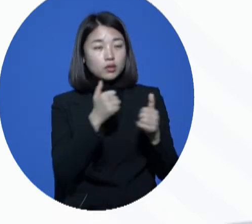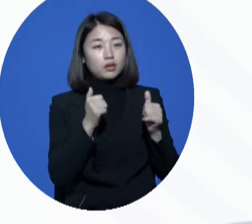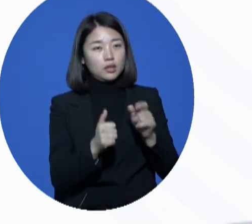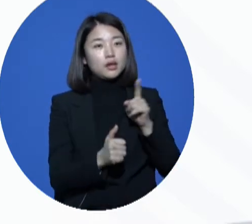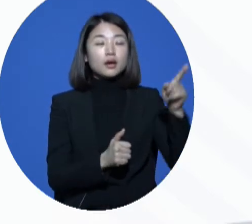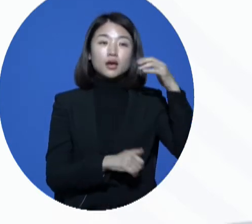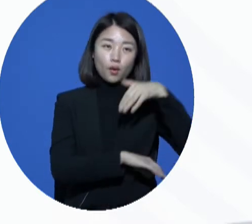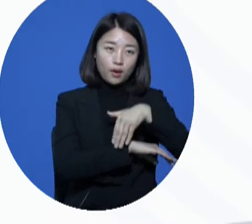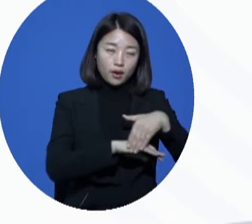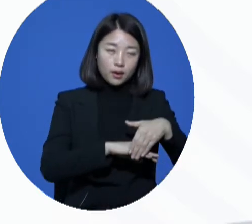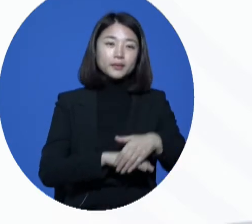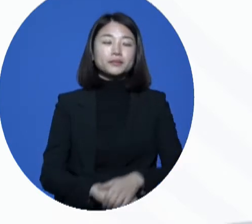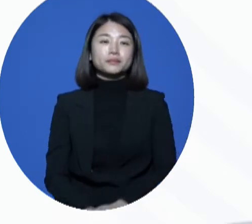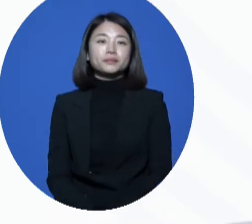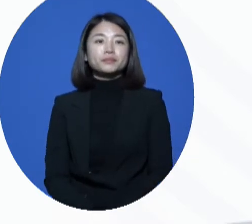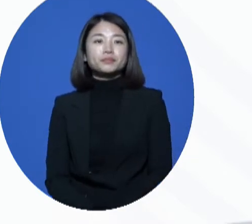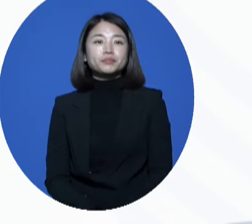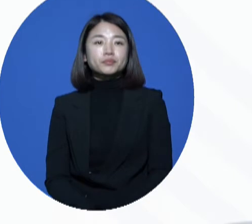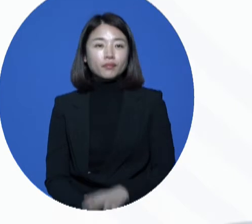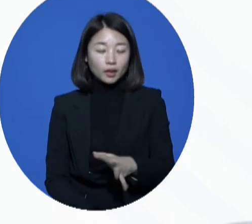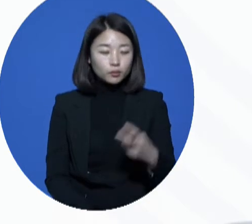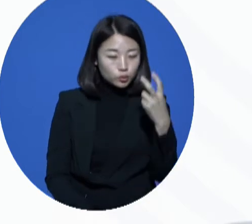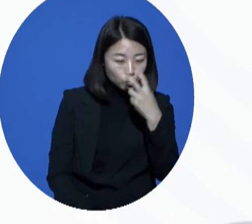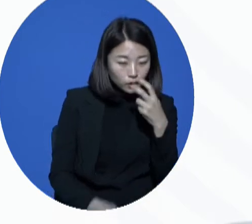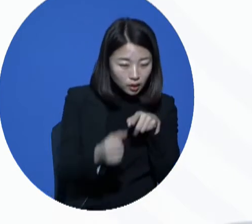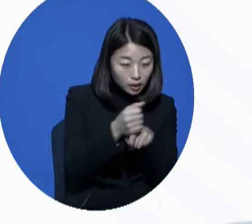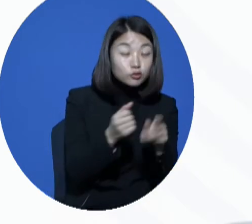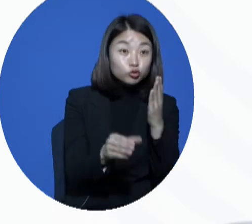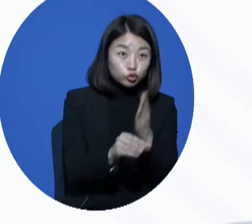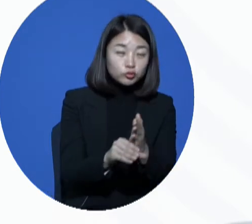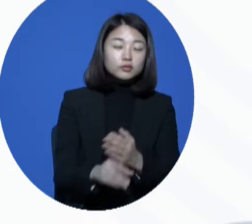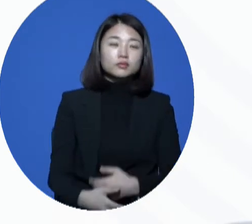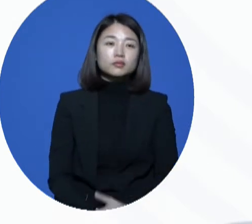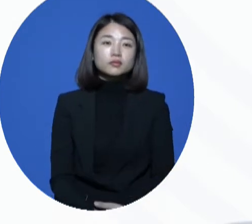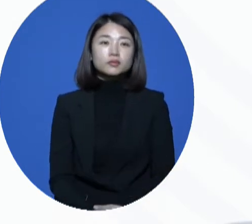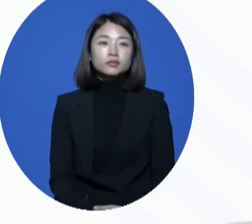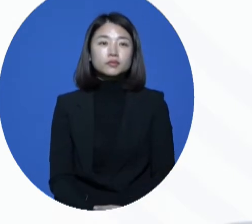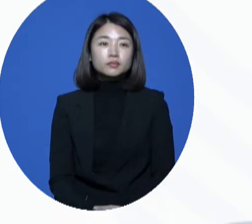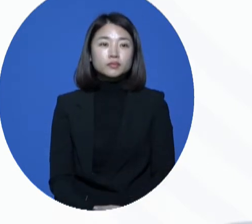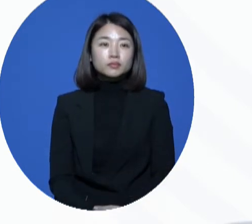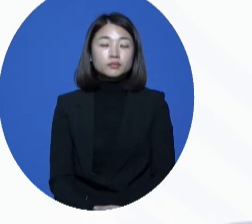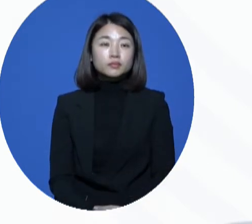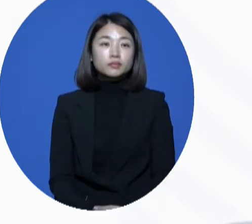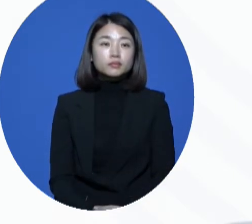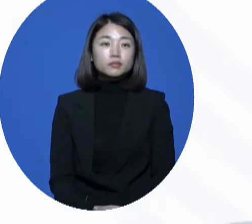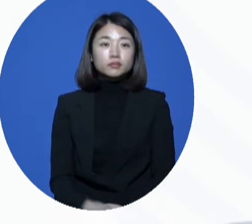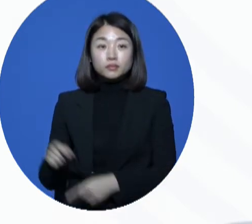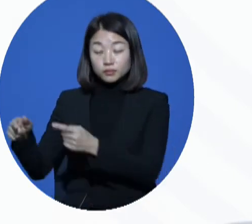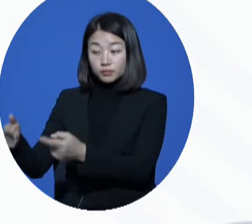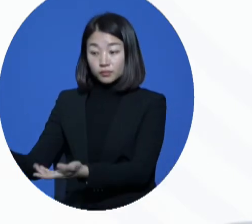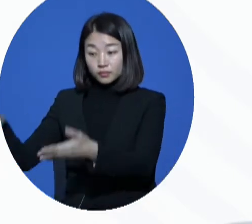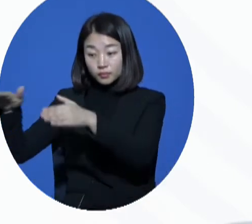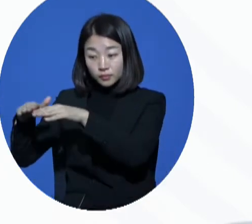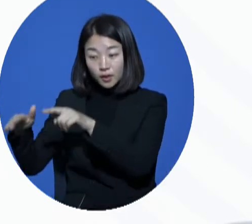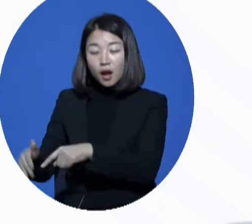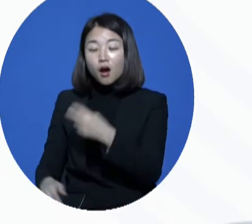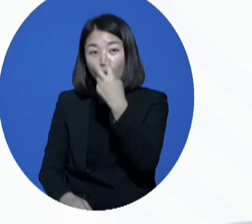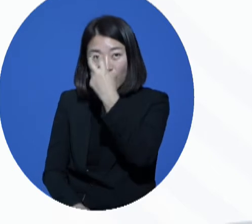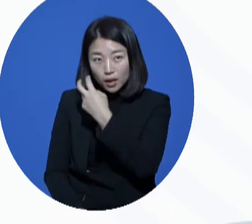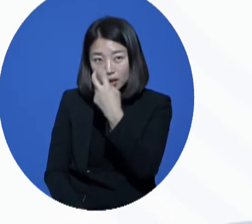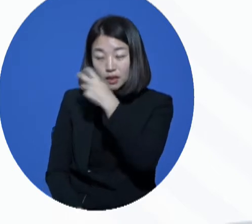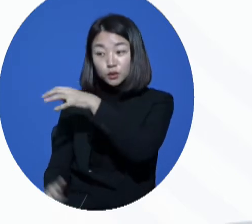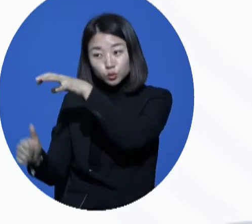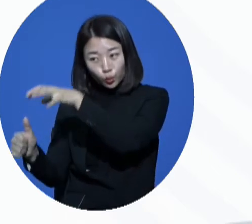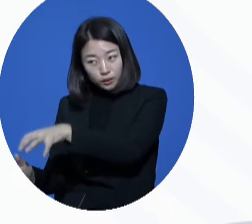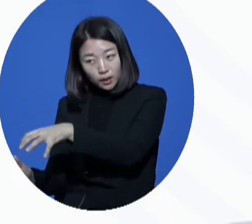것이고 장애인 권익공호기관에도 조사를 하고 있지만은 훈육과 교육이라고 생각하는 관리와 통제,